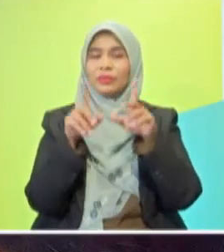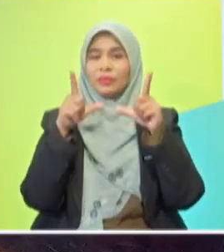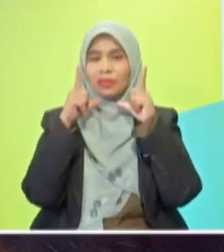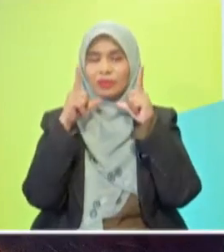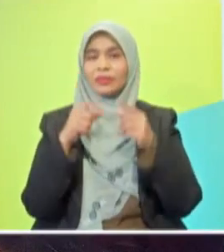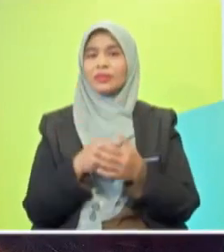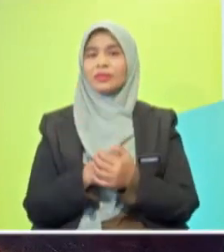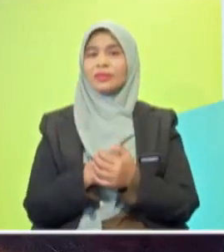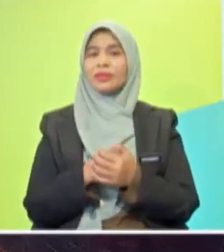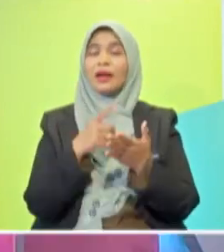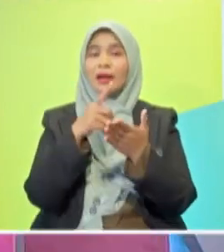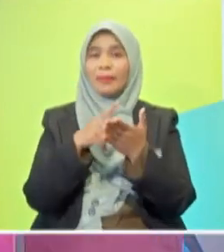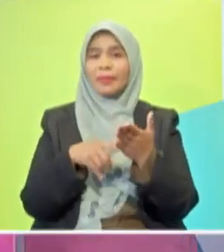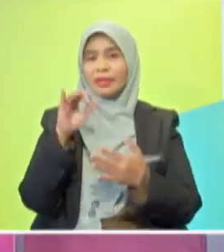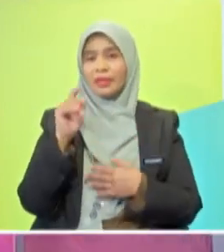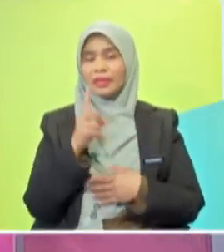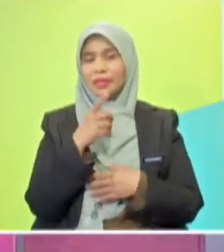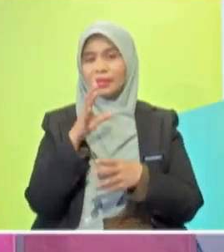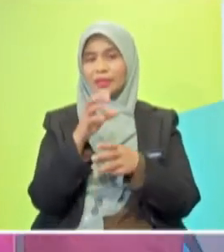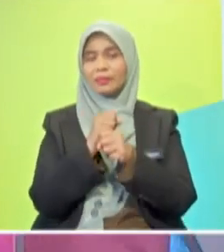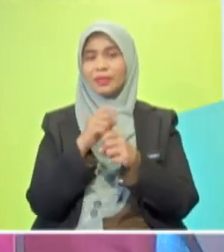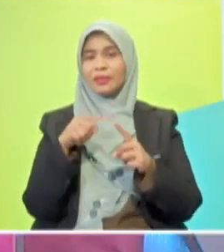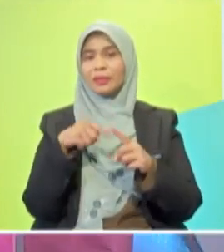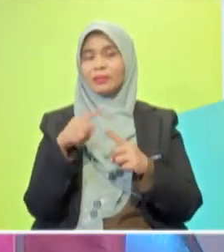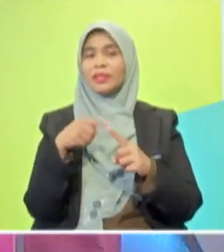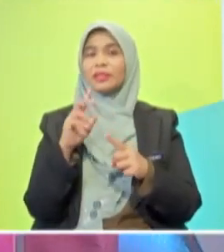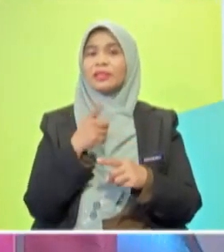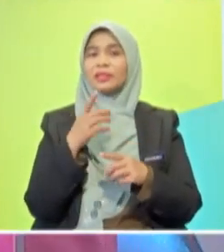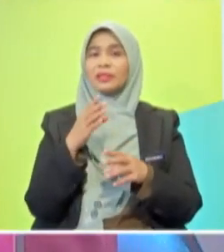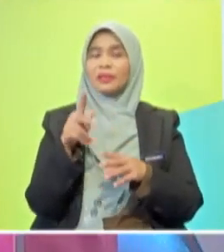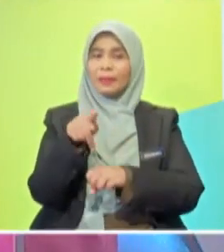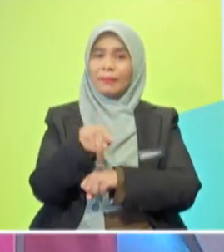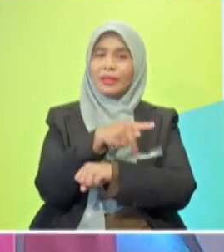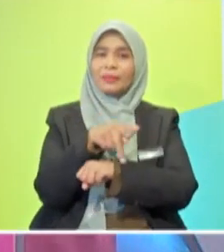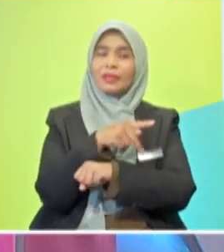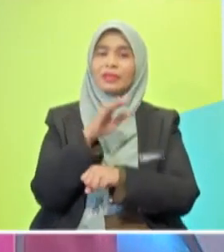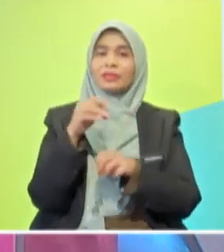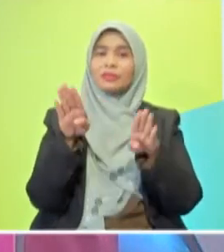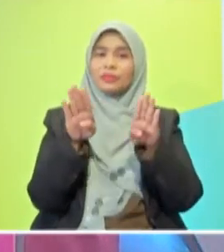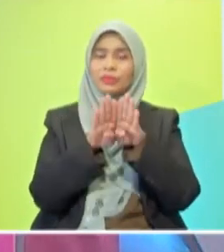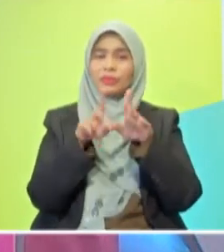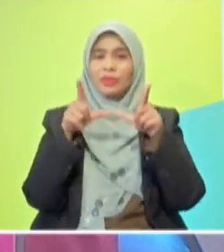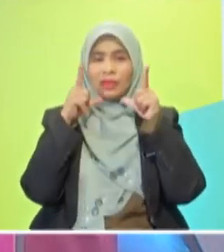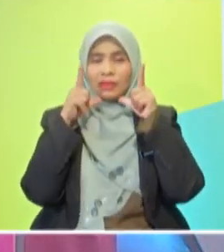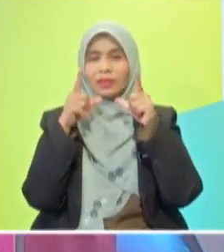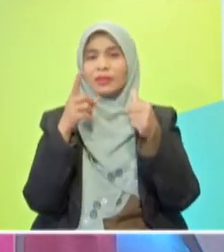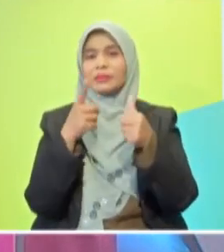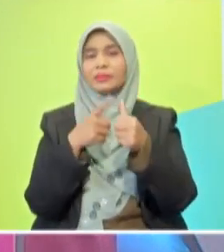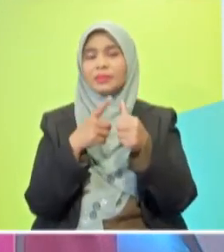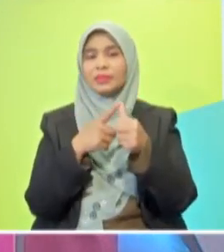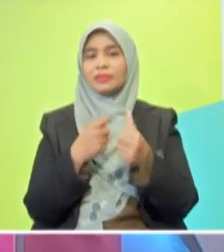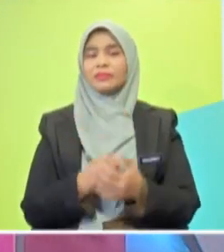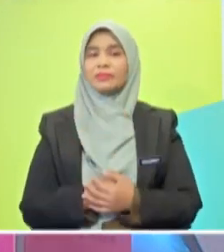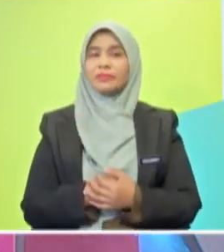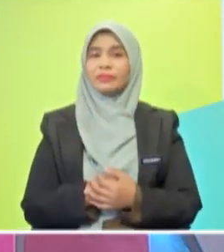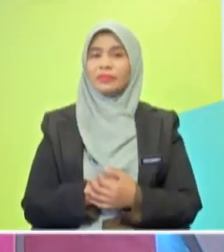dapat apabila kita memakai pakaian yang menutup aurat? Okey. Okey, yang pertama,